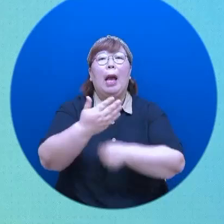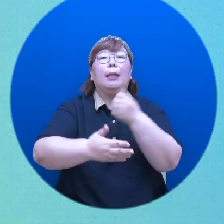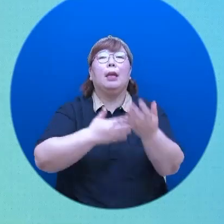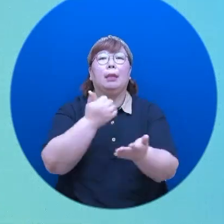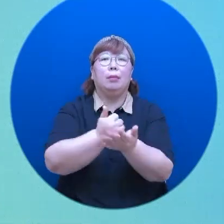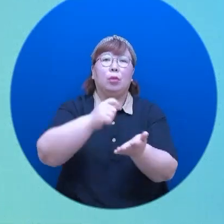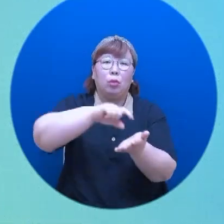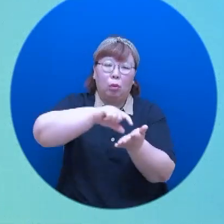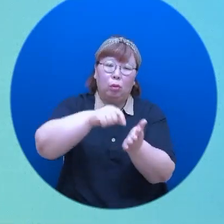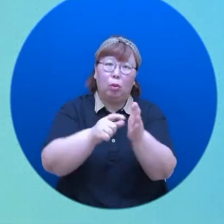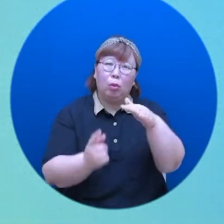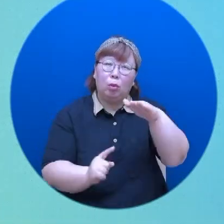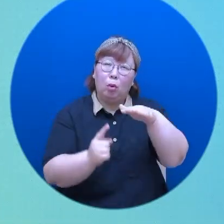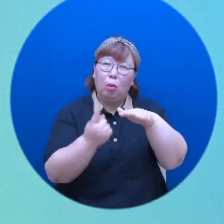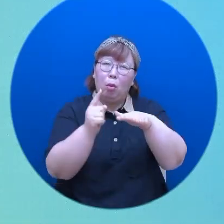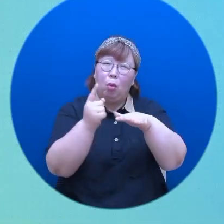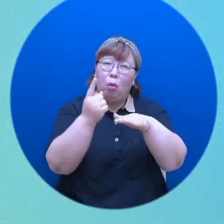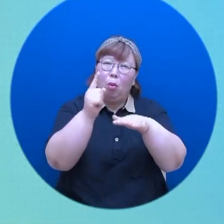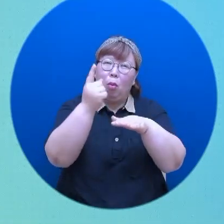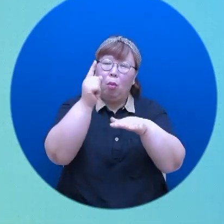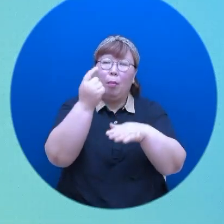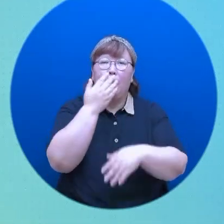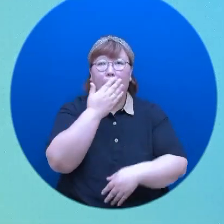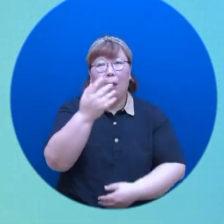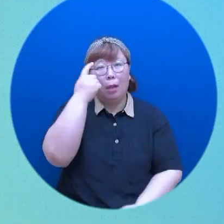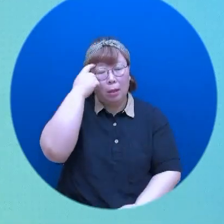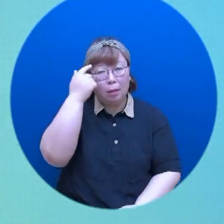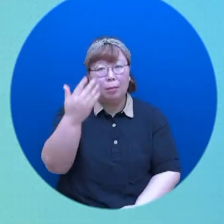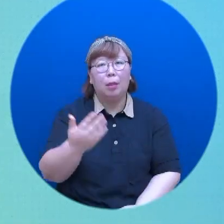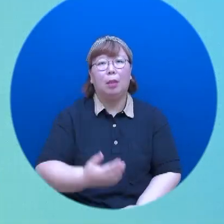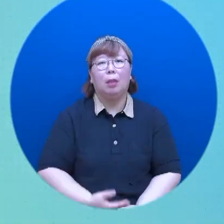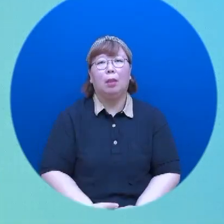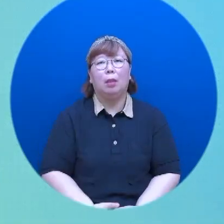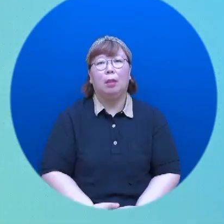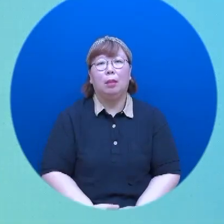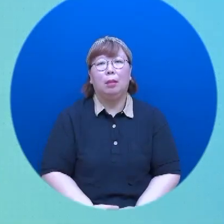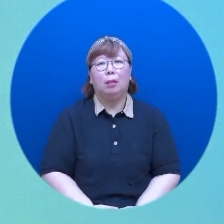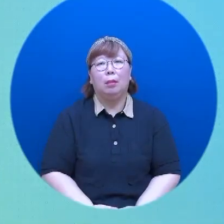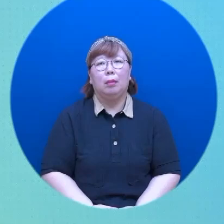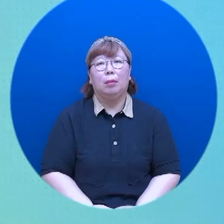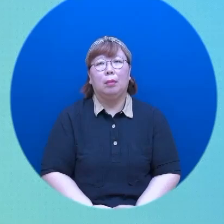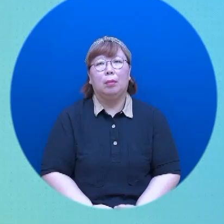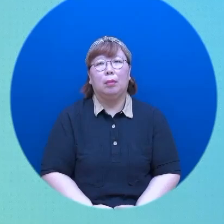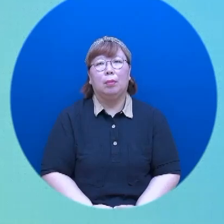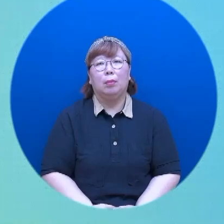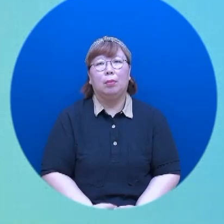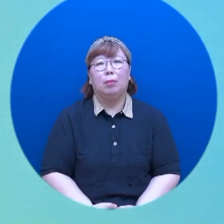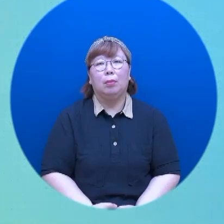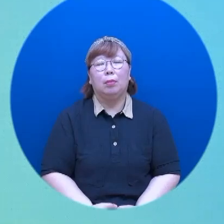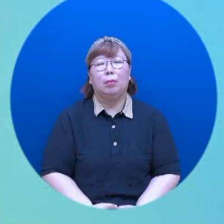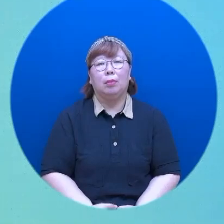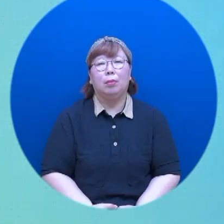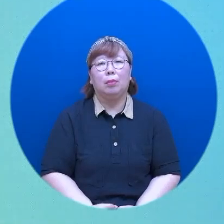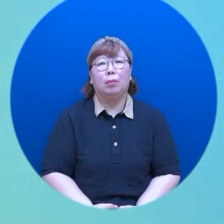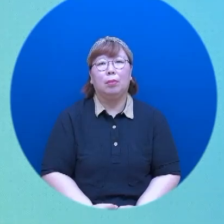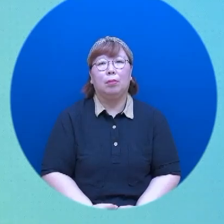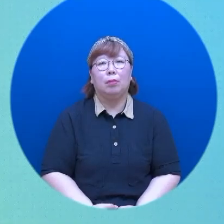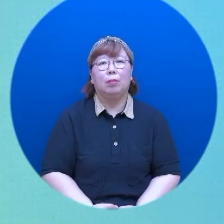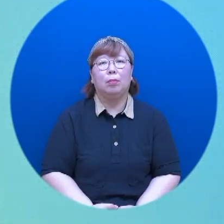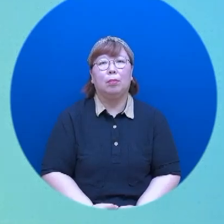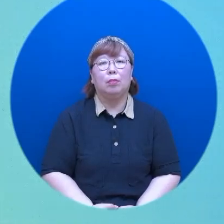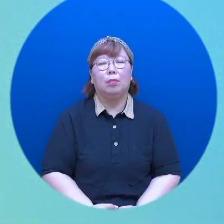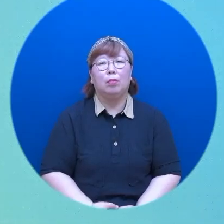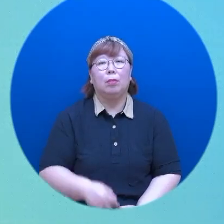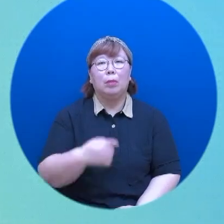높이까지, 저 하늘까지 올라갈 수 있을까요? 제가 그 답을